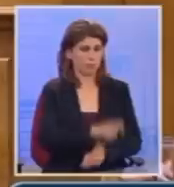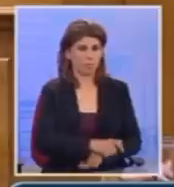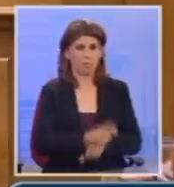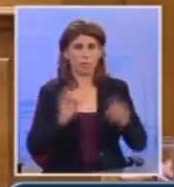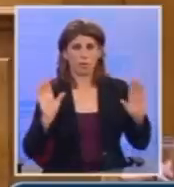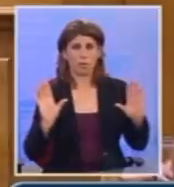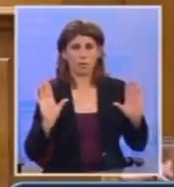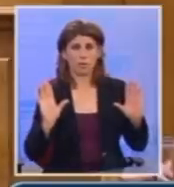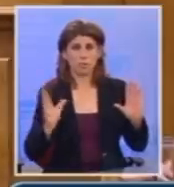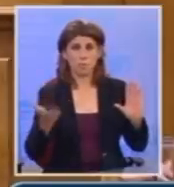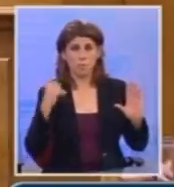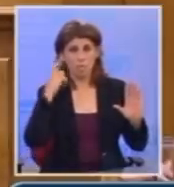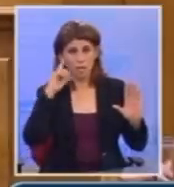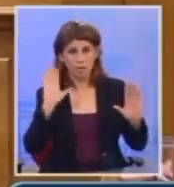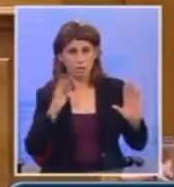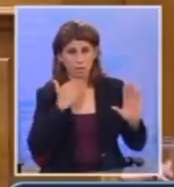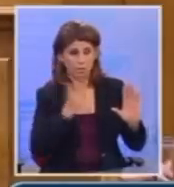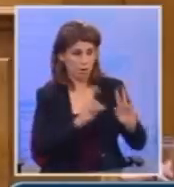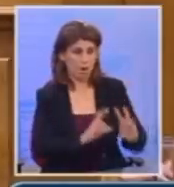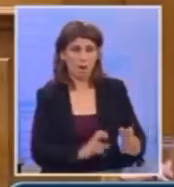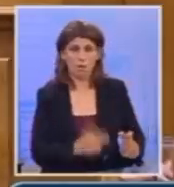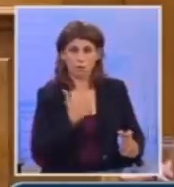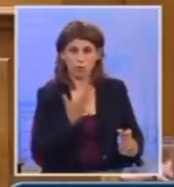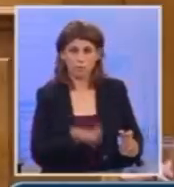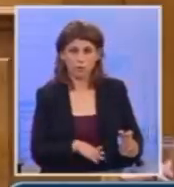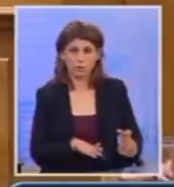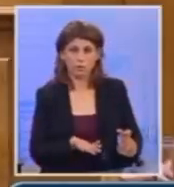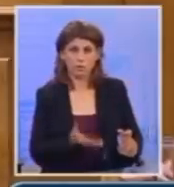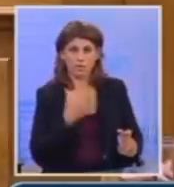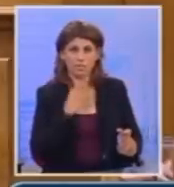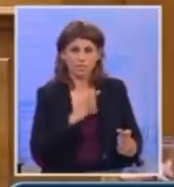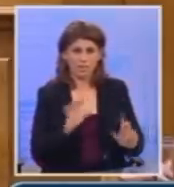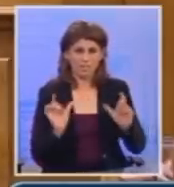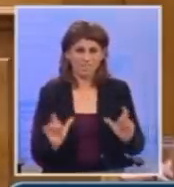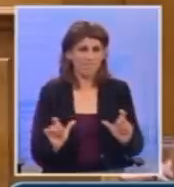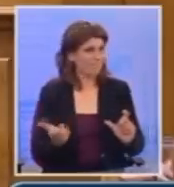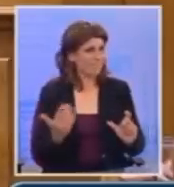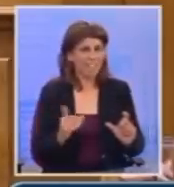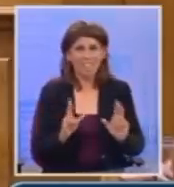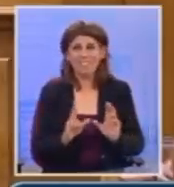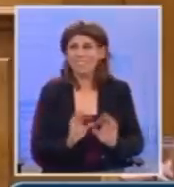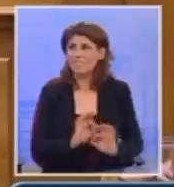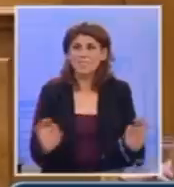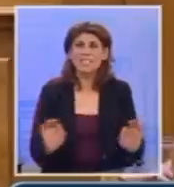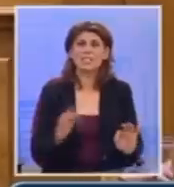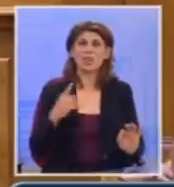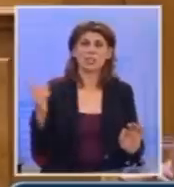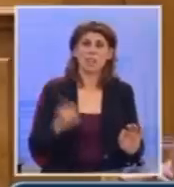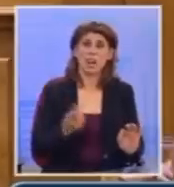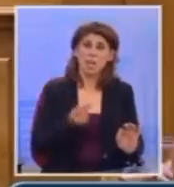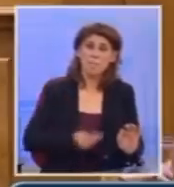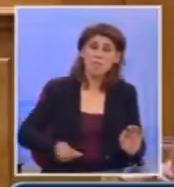κανείς μη μοιημένος δεν μπορεί να ελέγξει. Επομένως το αδιάβλητο δεν διασφαλίζεται. Ακόμα χειρότερα όμως